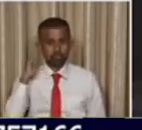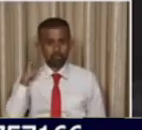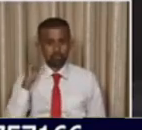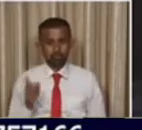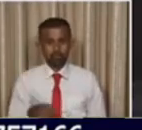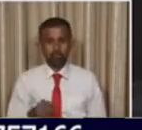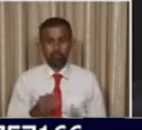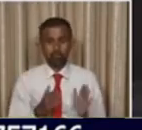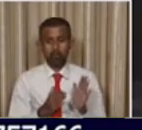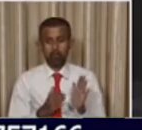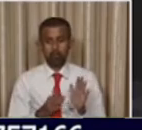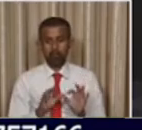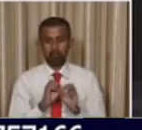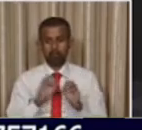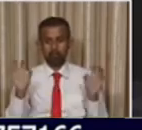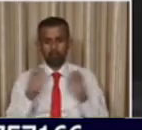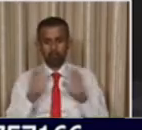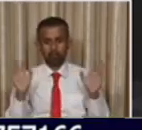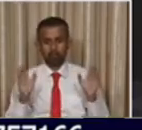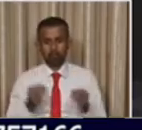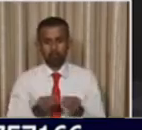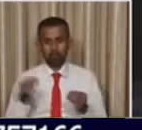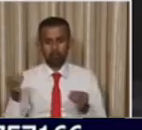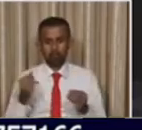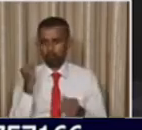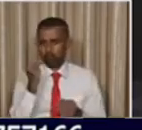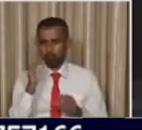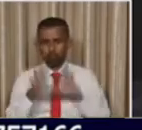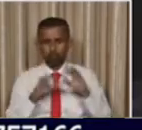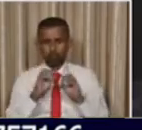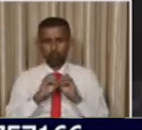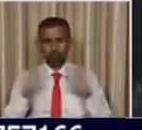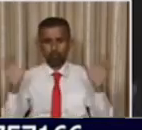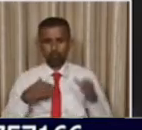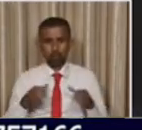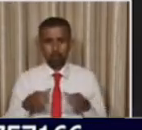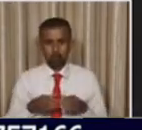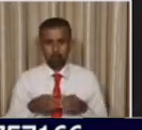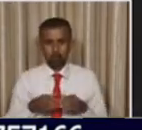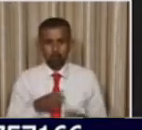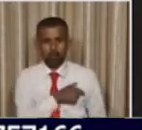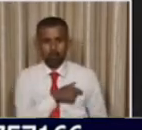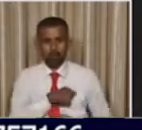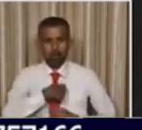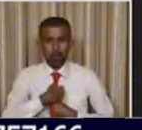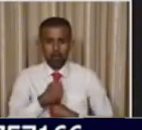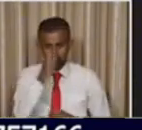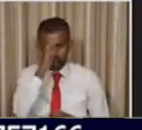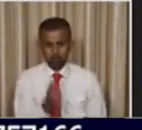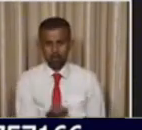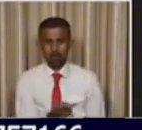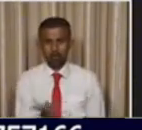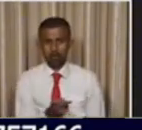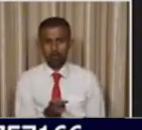வெளியிடப்பட்டிருக்கிறது. அந்த செய்தி என்னவென்று சொல்லி சொன்னால், எனக்கும் எங்களுடைய தலைவர் மதிப்புக்குரிய கஜேந்திரகுமார் பொன்னம்பலம் அவர்களுக்கும் ரணில்